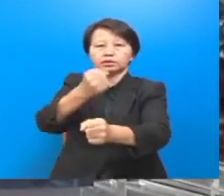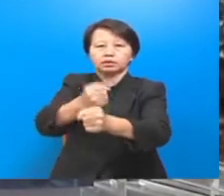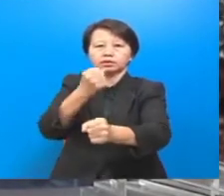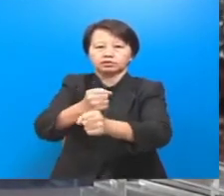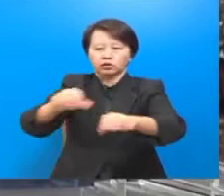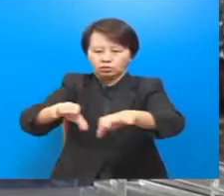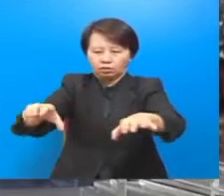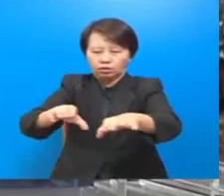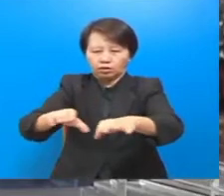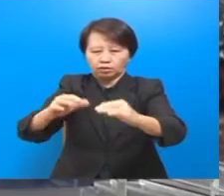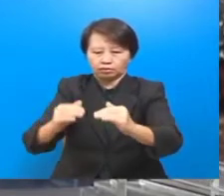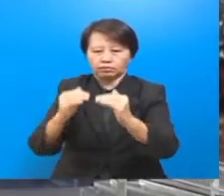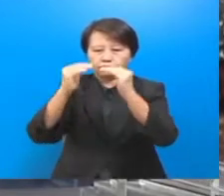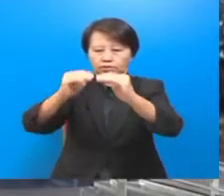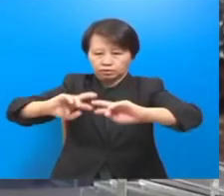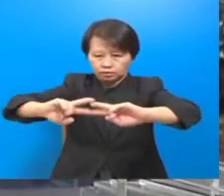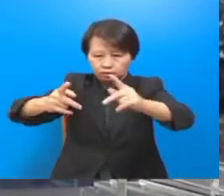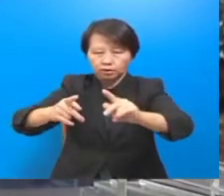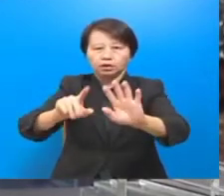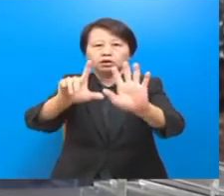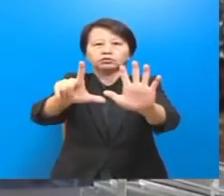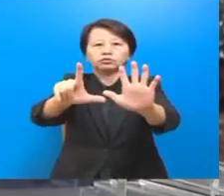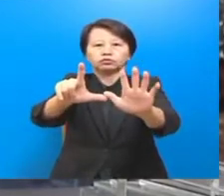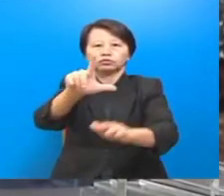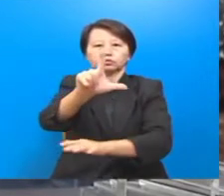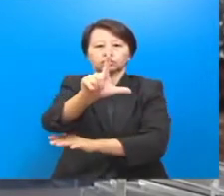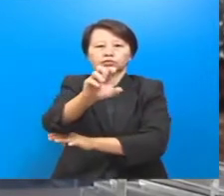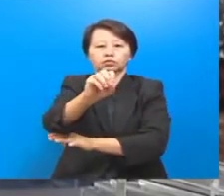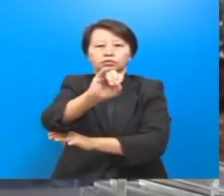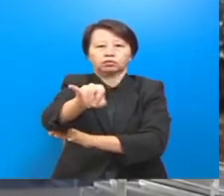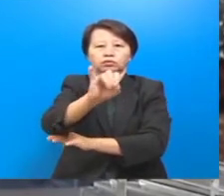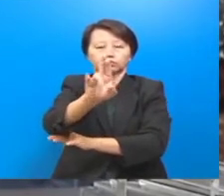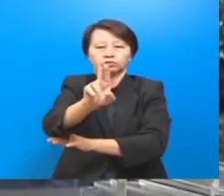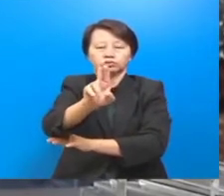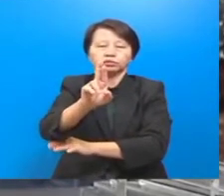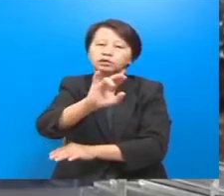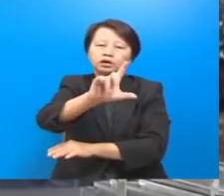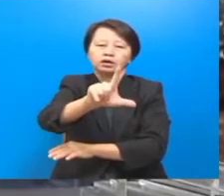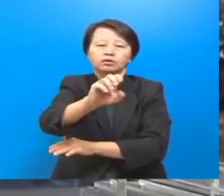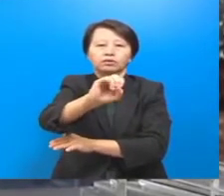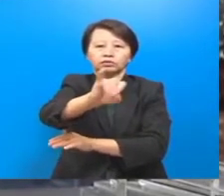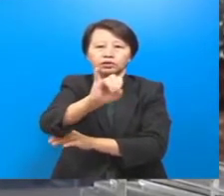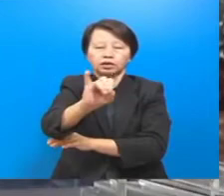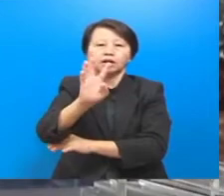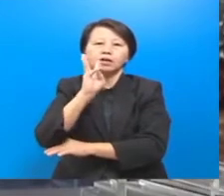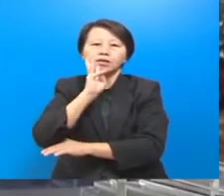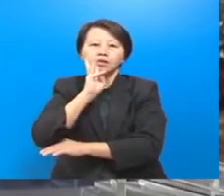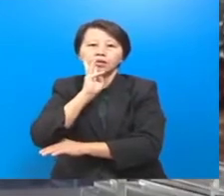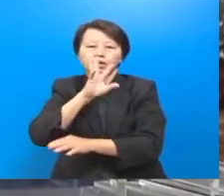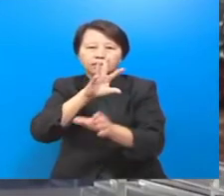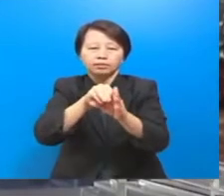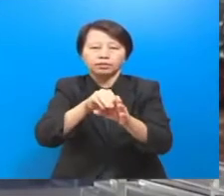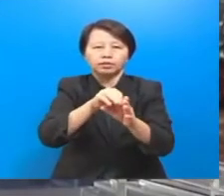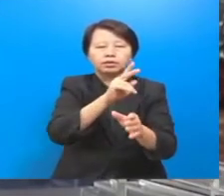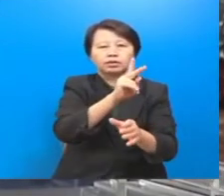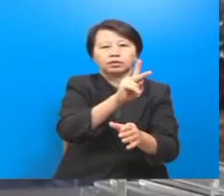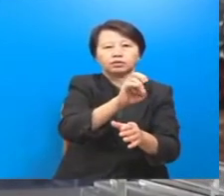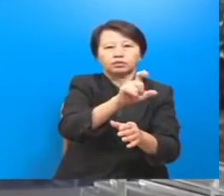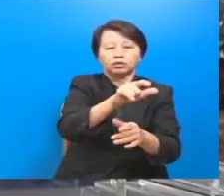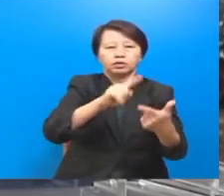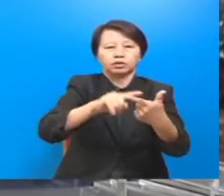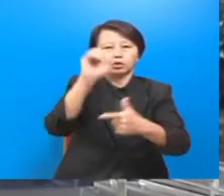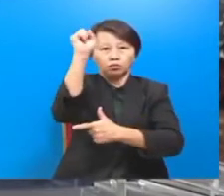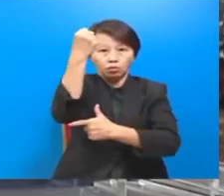pembinaan dan naik taraf 7 lo jerawatan ae yang melibatkan elric ke kulit hi-tec lari pokok